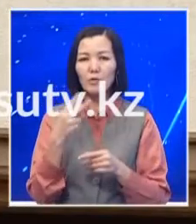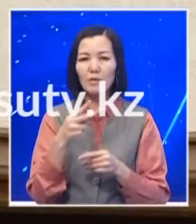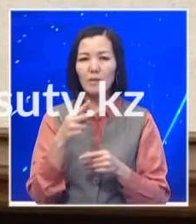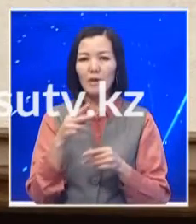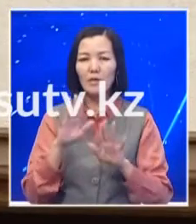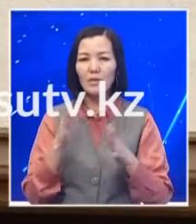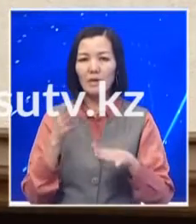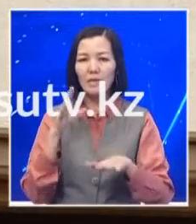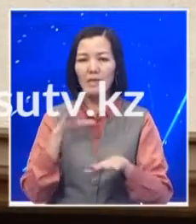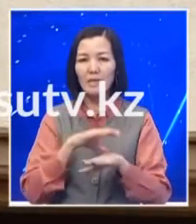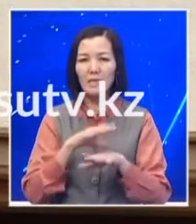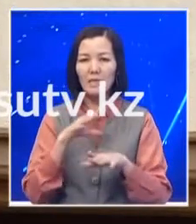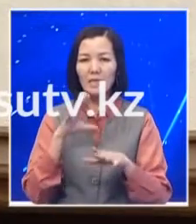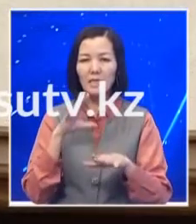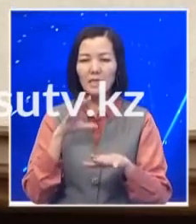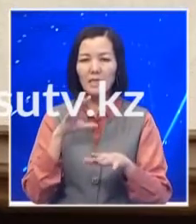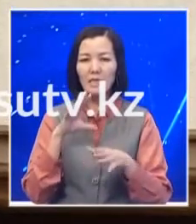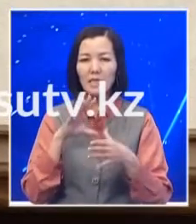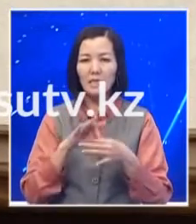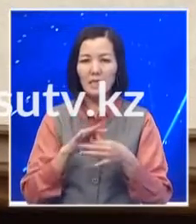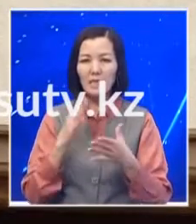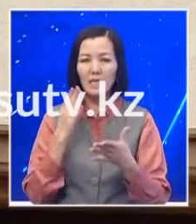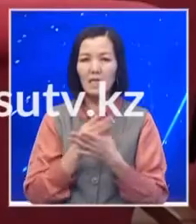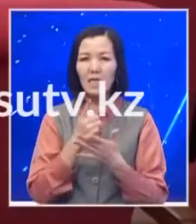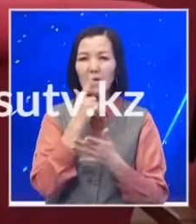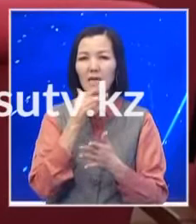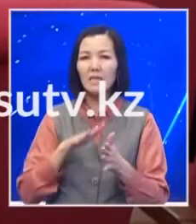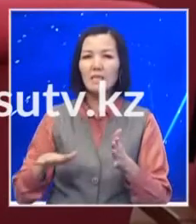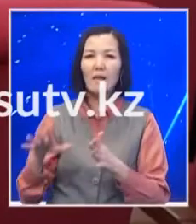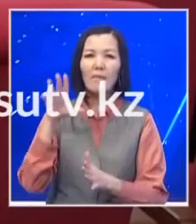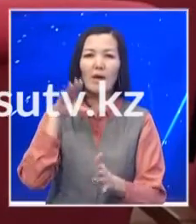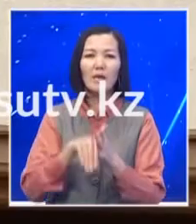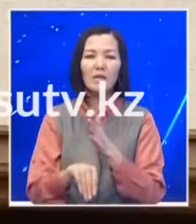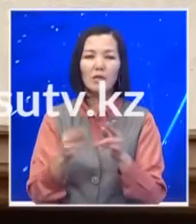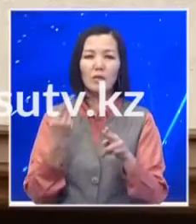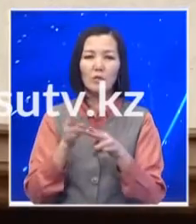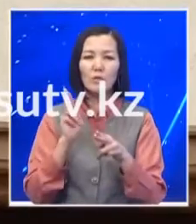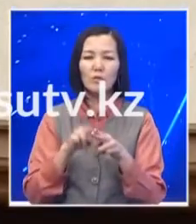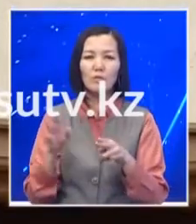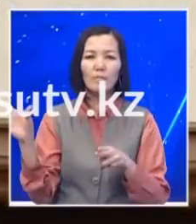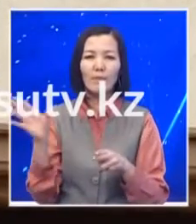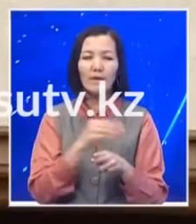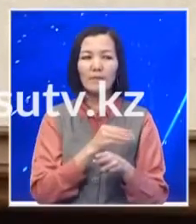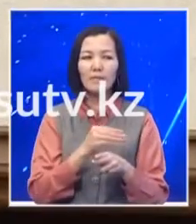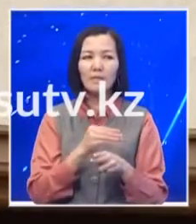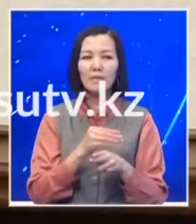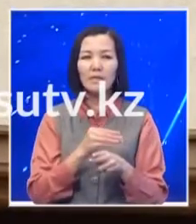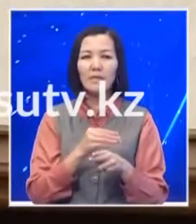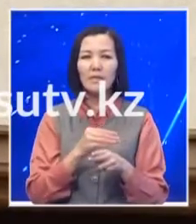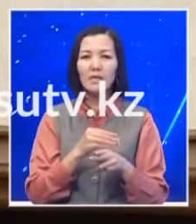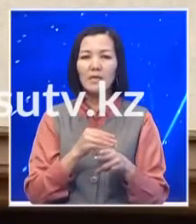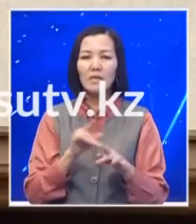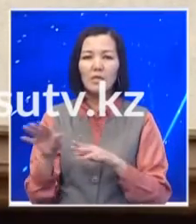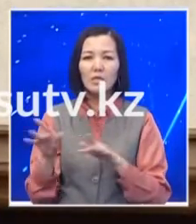жағдай тіркелді. Облыс қызыл аймаққа кірді. Сол үшін біз бәріміз керекті